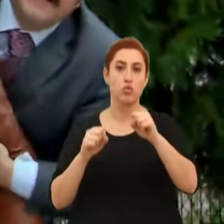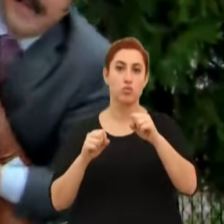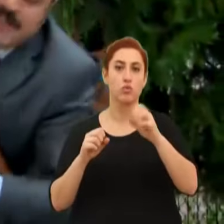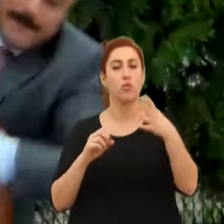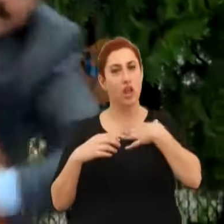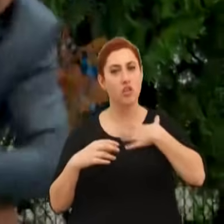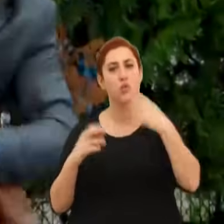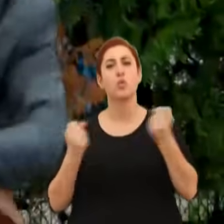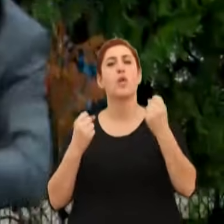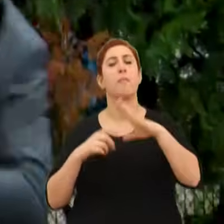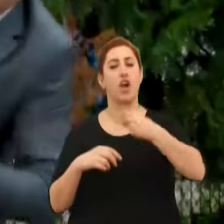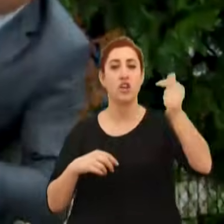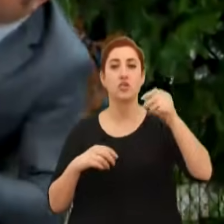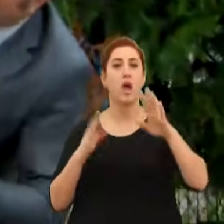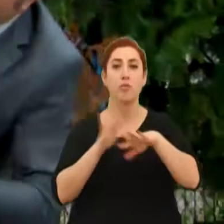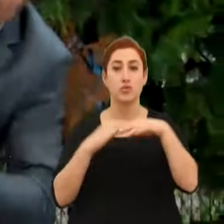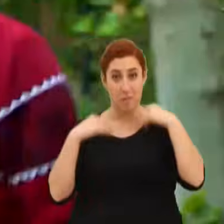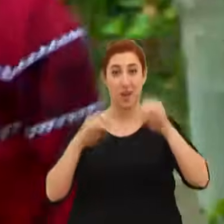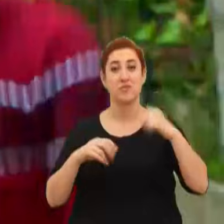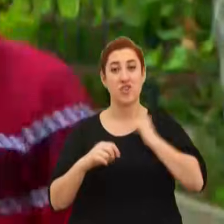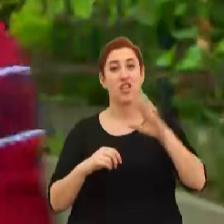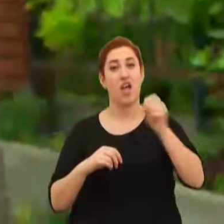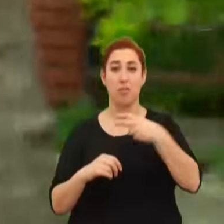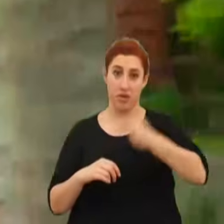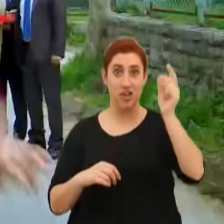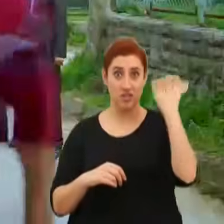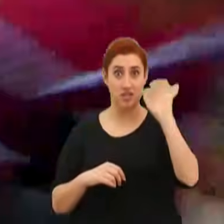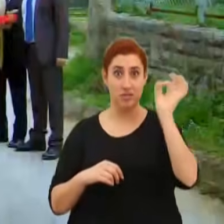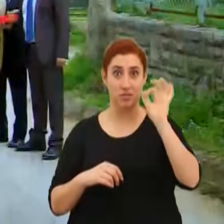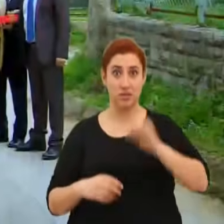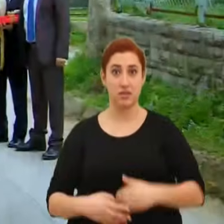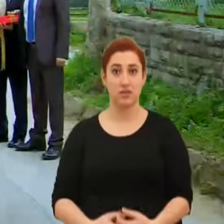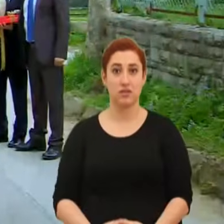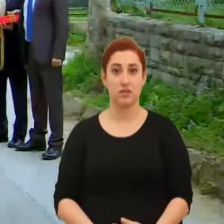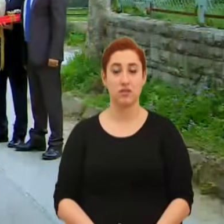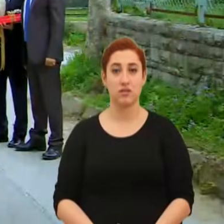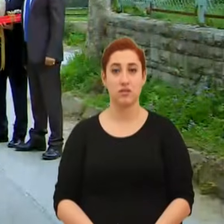kurtar kendini kardeşim. Bıraksana ben ne yapıyorsun? Ha, bırakayım da çantayı alıp kaç değil mi?